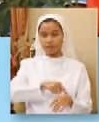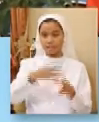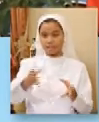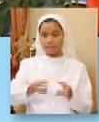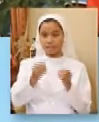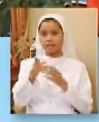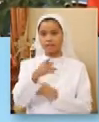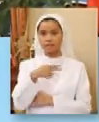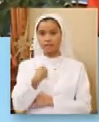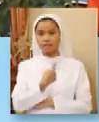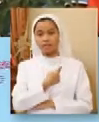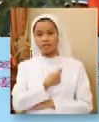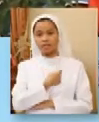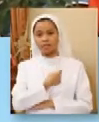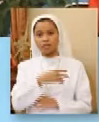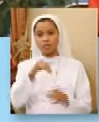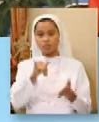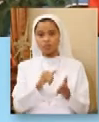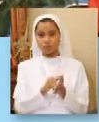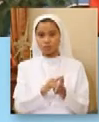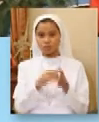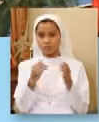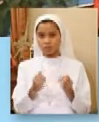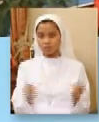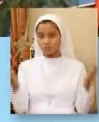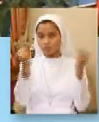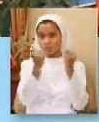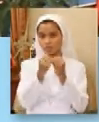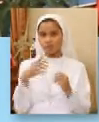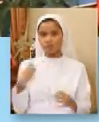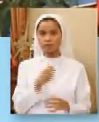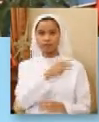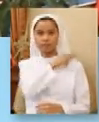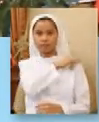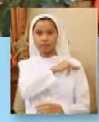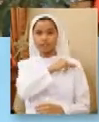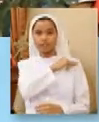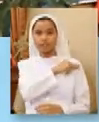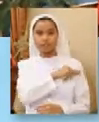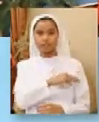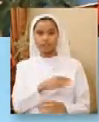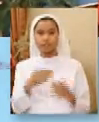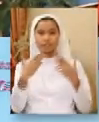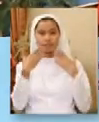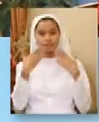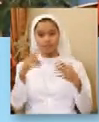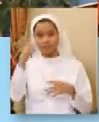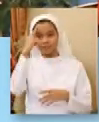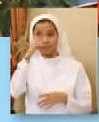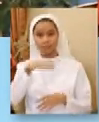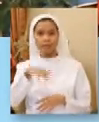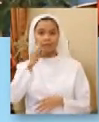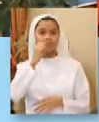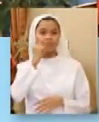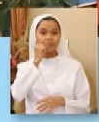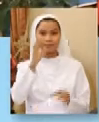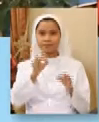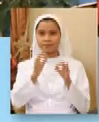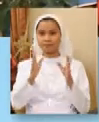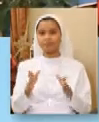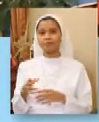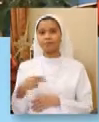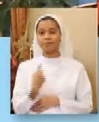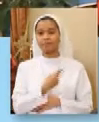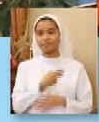na para ma-introduce man yung mission namin dito sa Naga. At salamat man din po kay Sister Edeline na siya nag-i-interpret sa atin